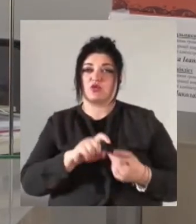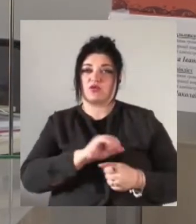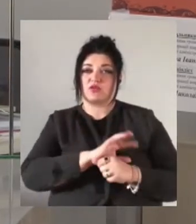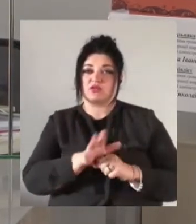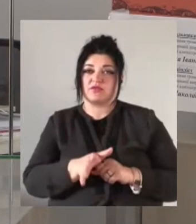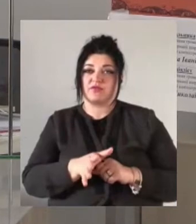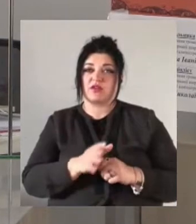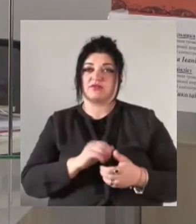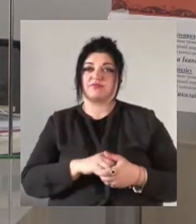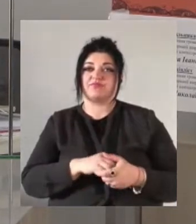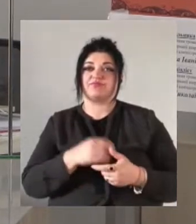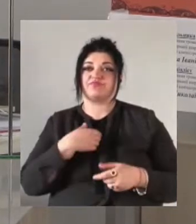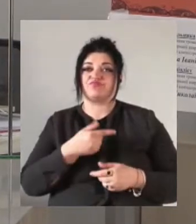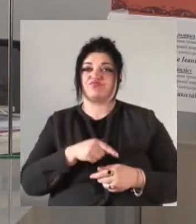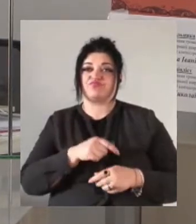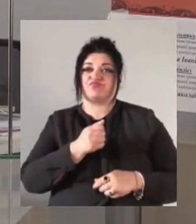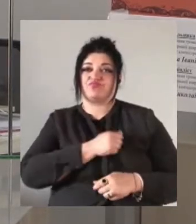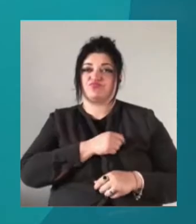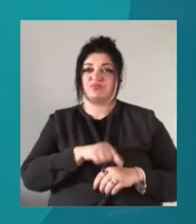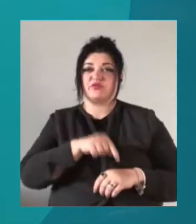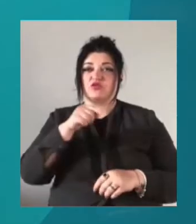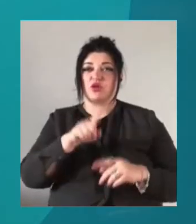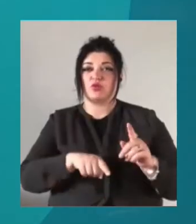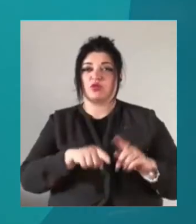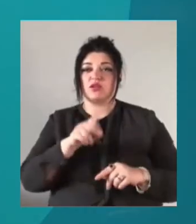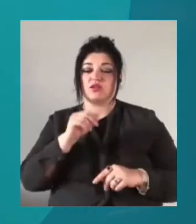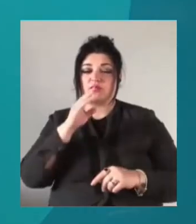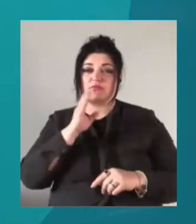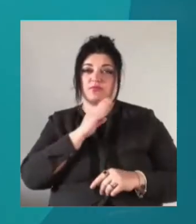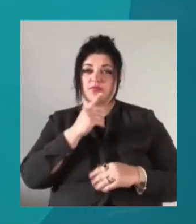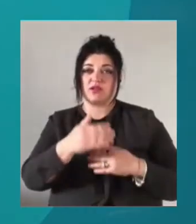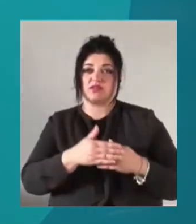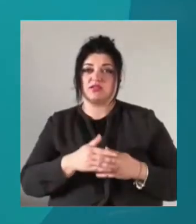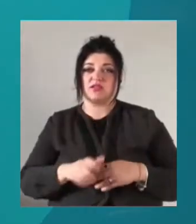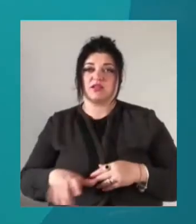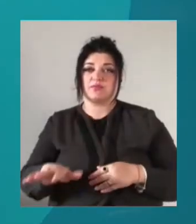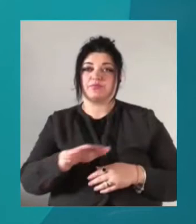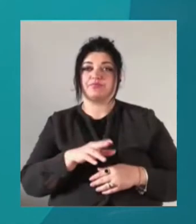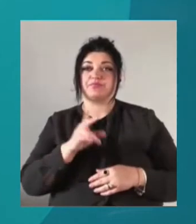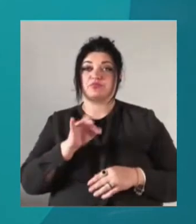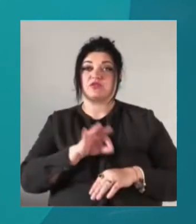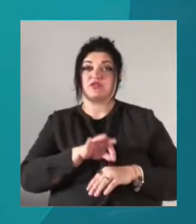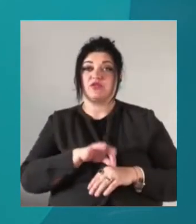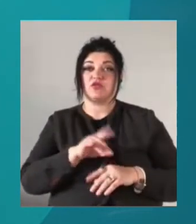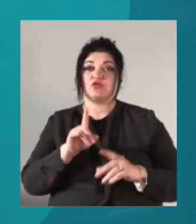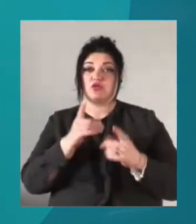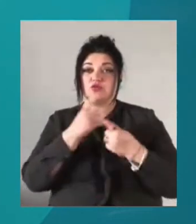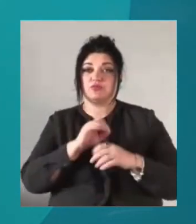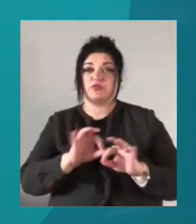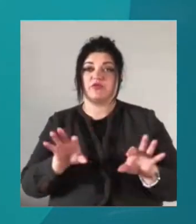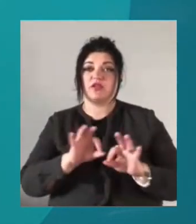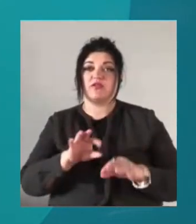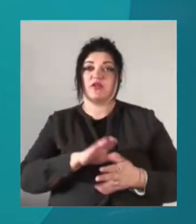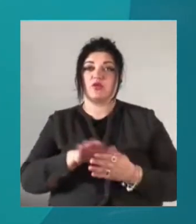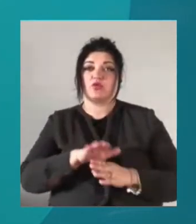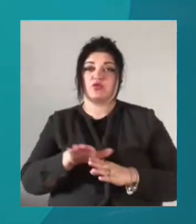свої співчуття родині та близьким. Про динаміку захворюваності розповіла виконувачка обов'язків директора